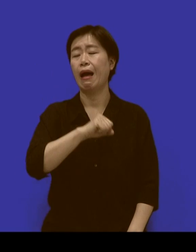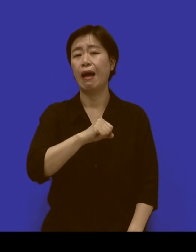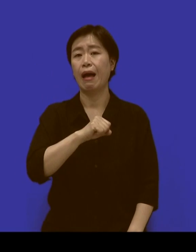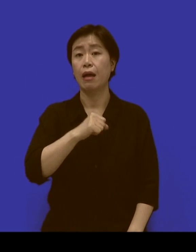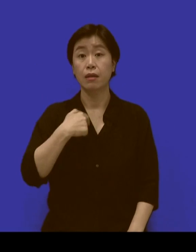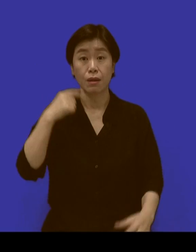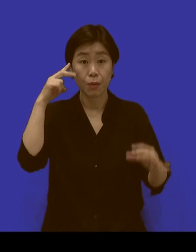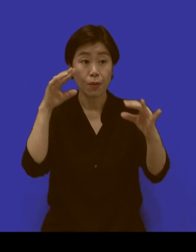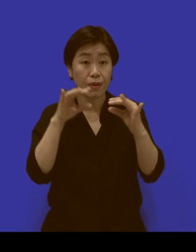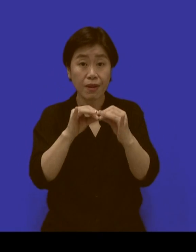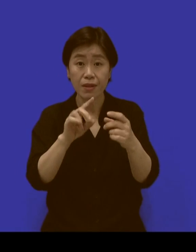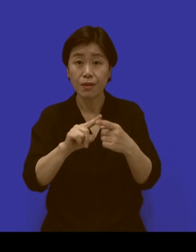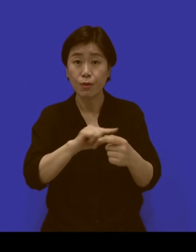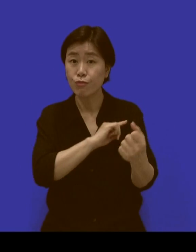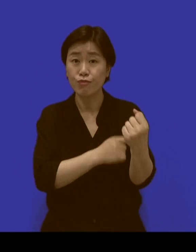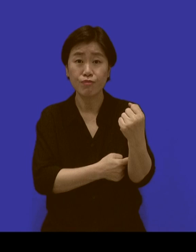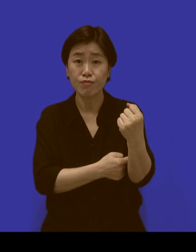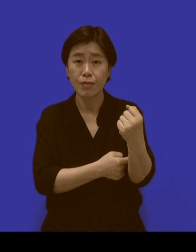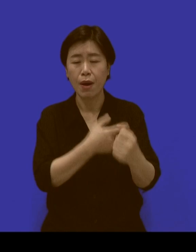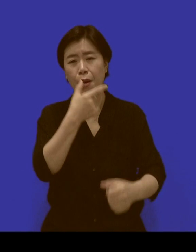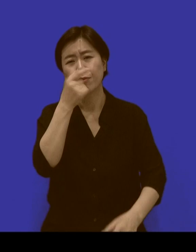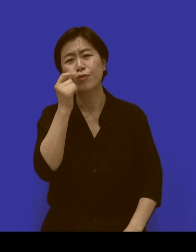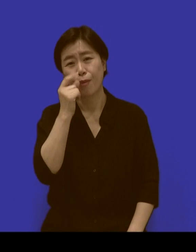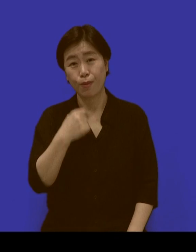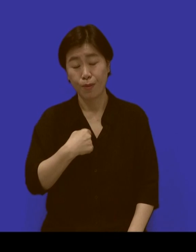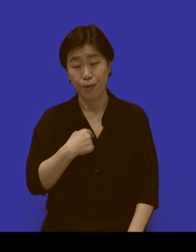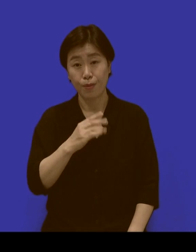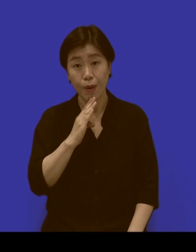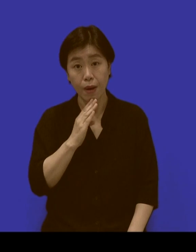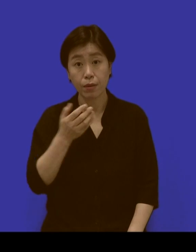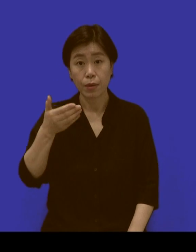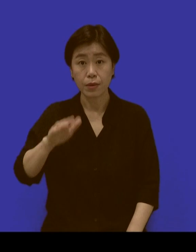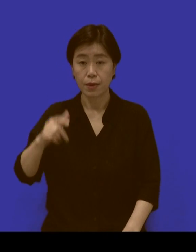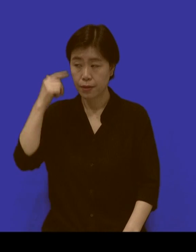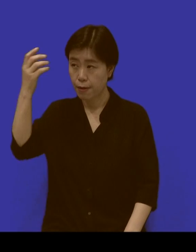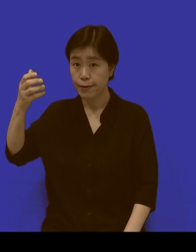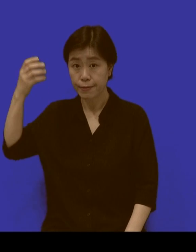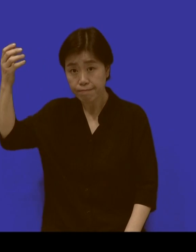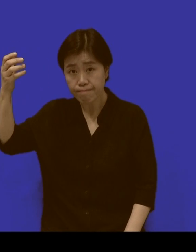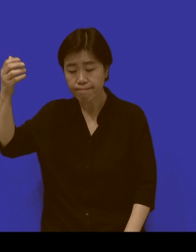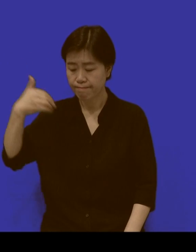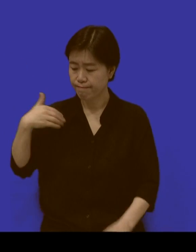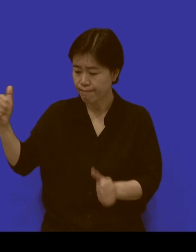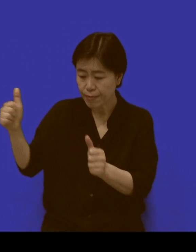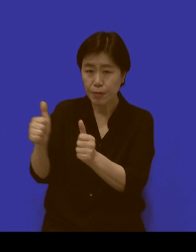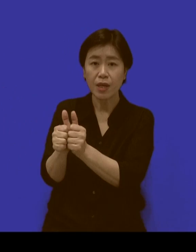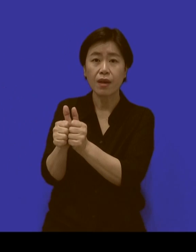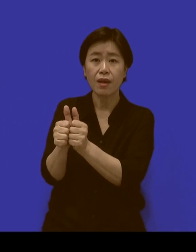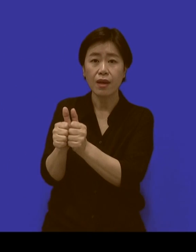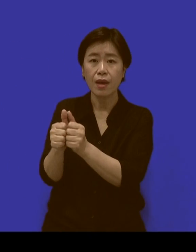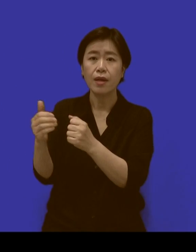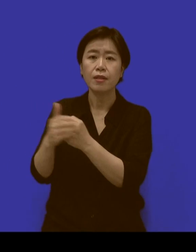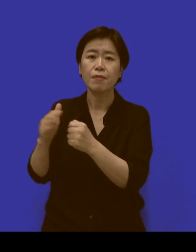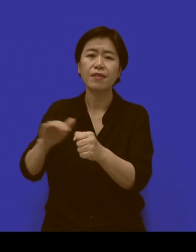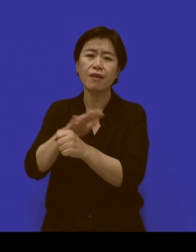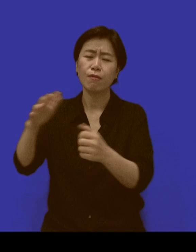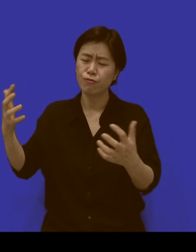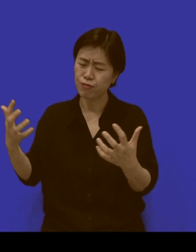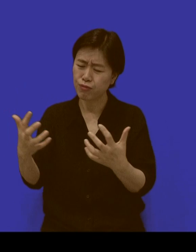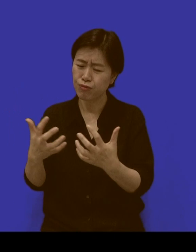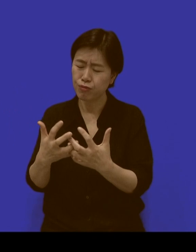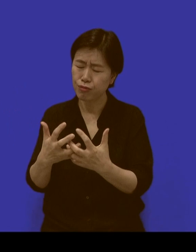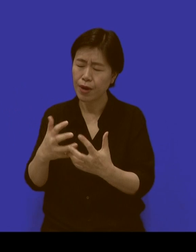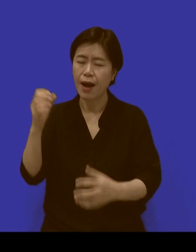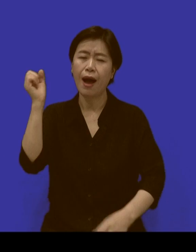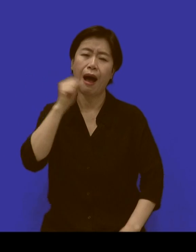장애라고 그랬잖아요. 네. 제 인격에서는 나올 수 없는 그런 공감들이 성령님께서 함께 하시니까 이게 가능하구나라는 저는